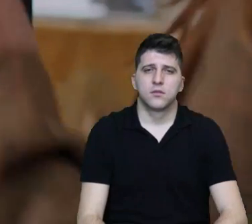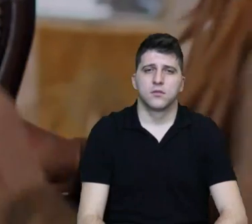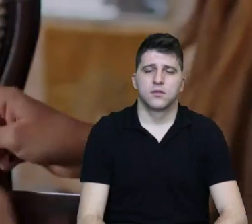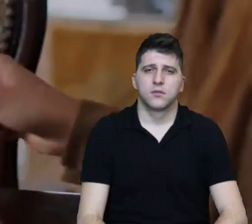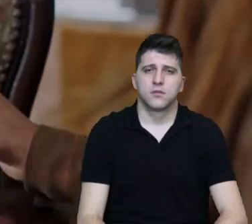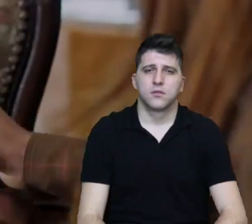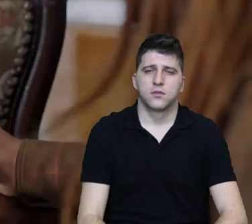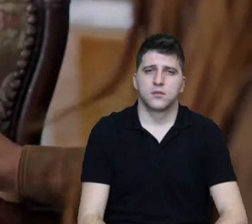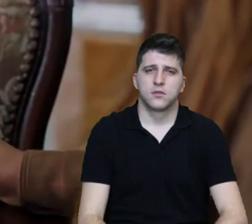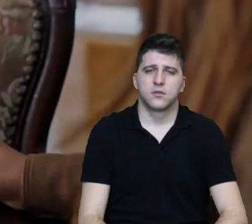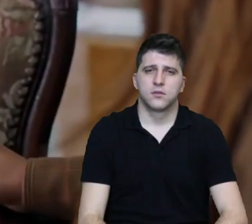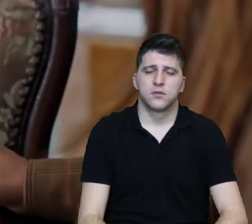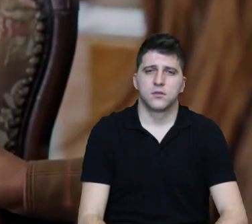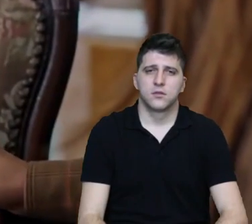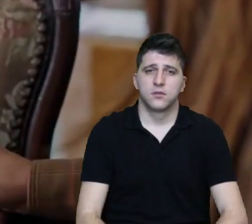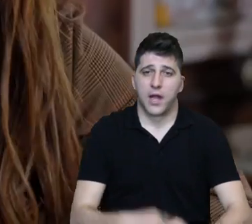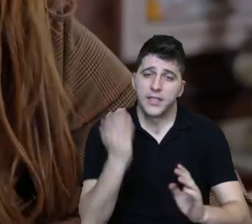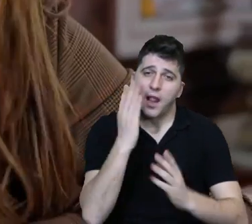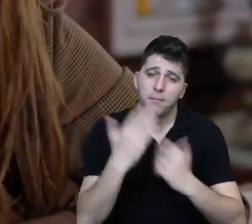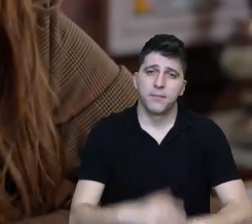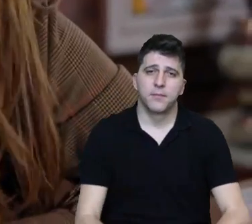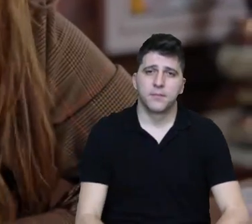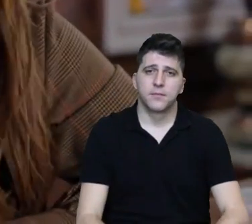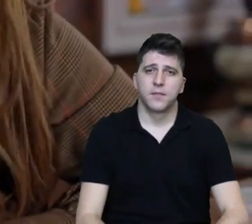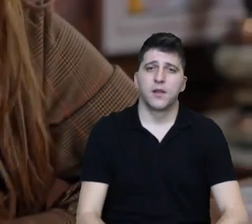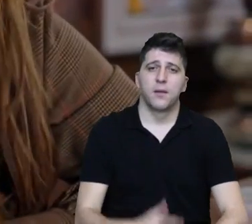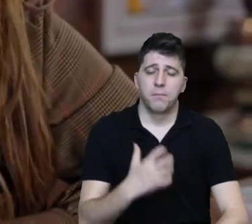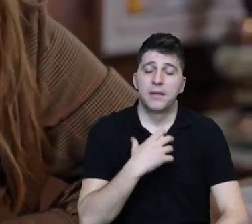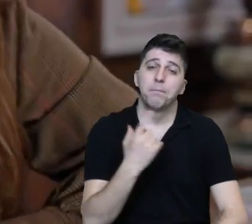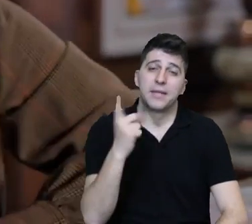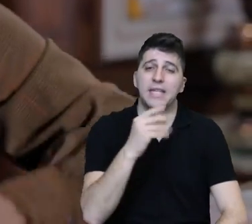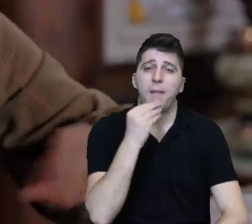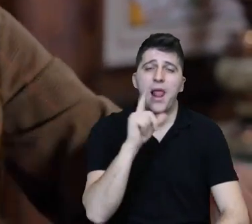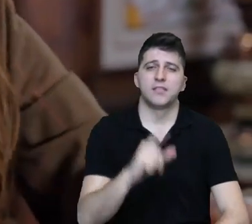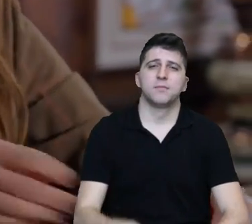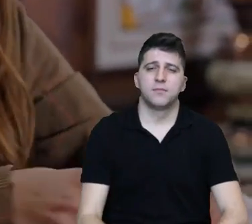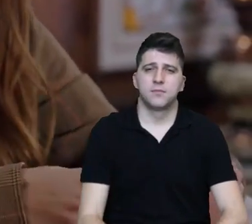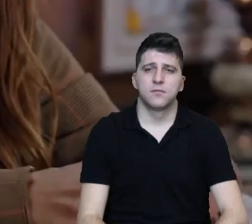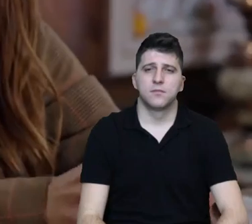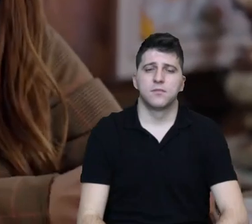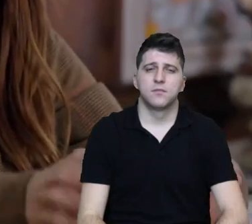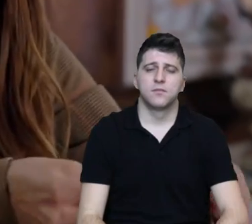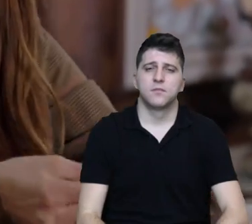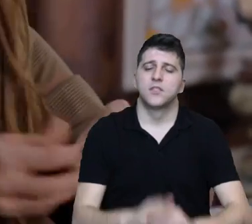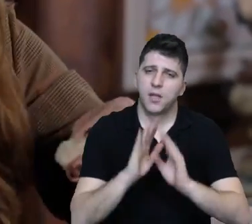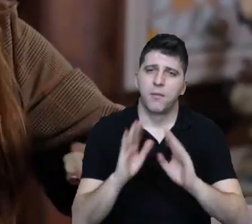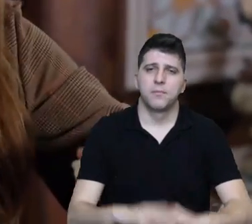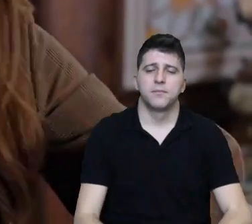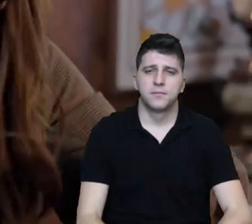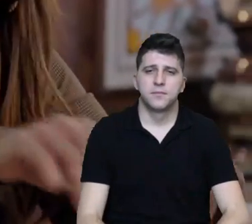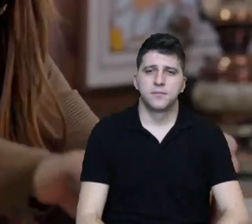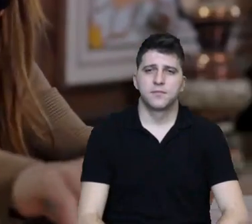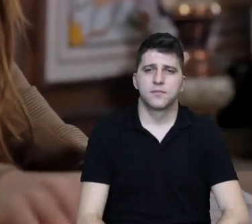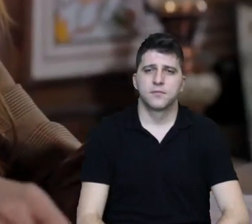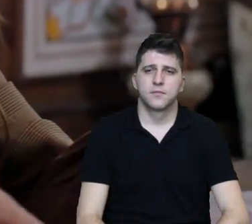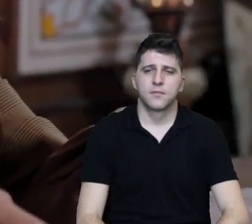Reçelli ekmeği ağzına verdi. Hadi gidelim. Bence bir tane daha yemen lazım. Mama. Bir parça daha